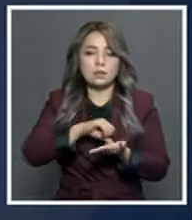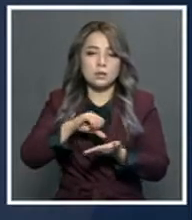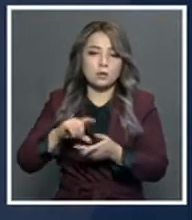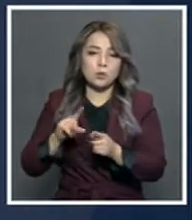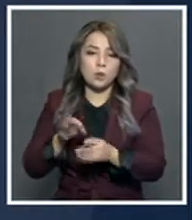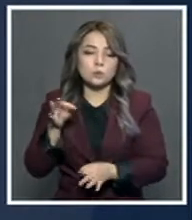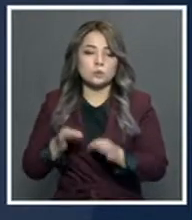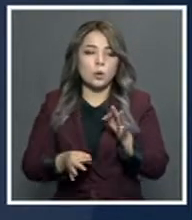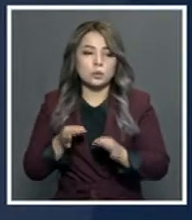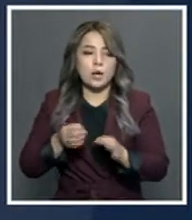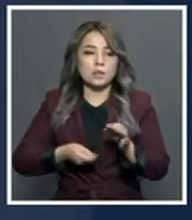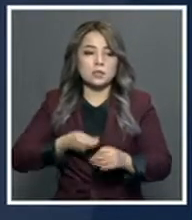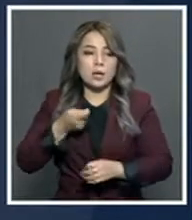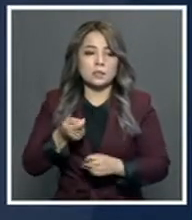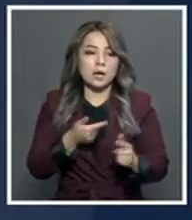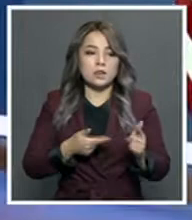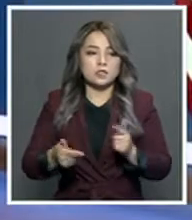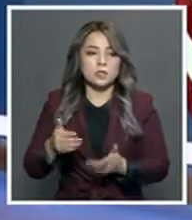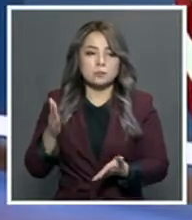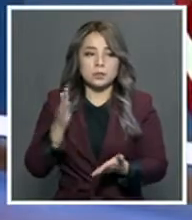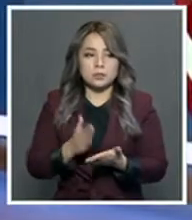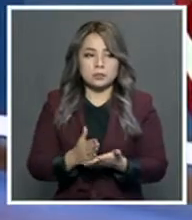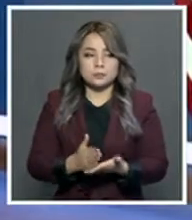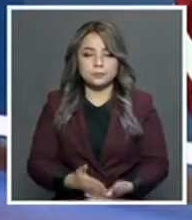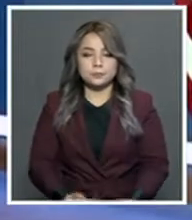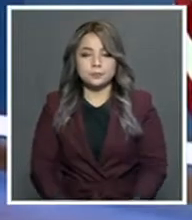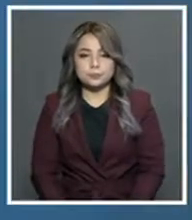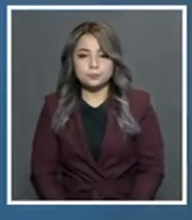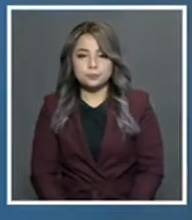сотқа жүгінуге әзірленіп жатыр.